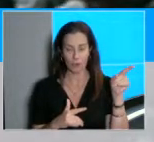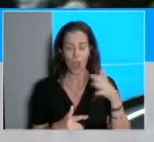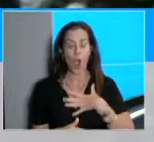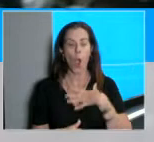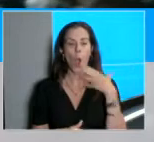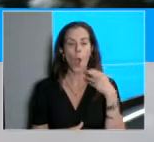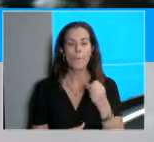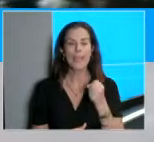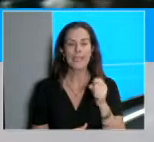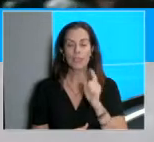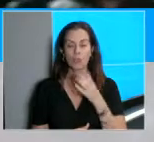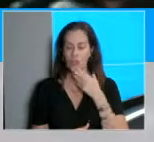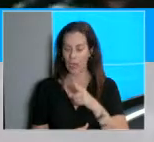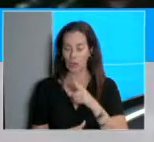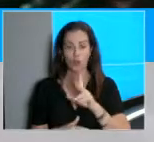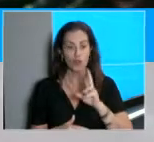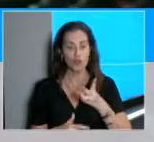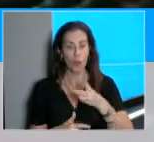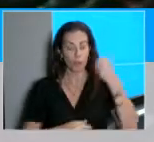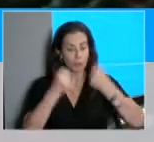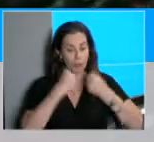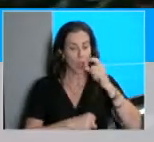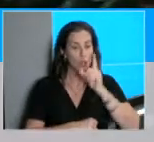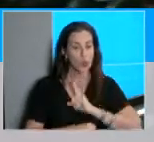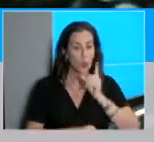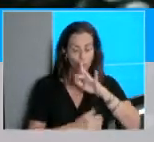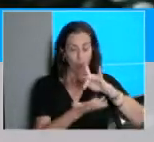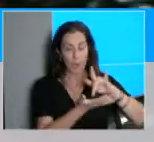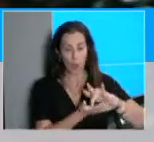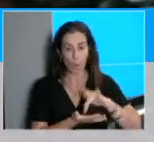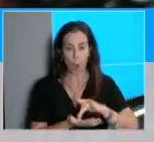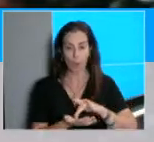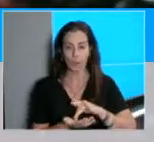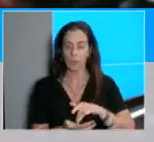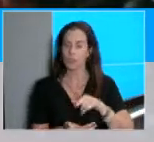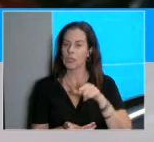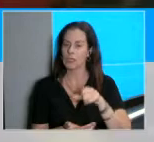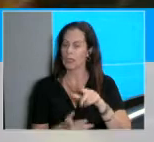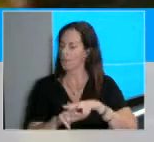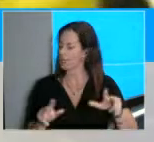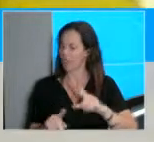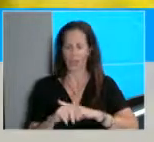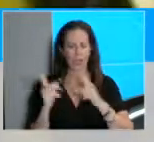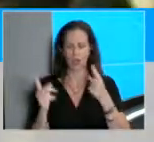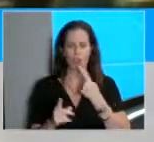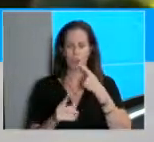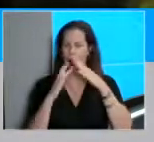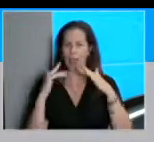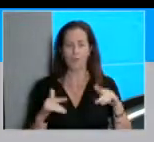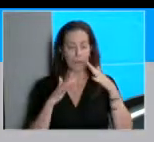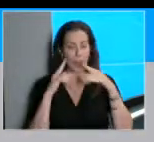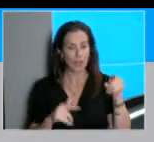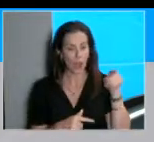התעוזה והיומניות של ישראל לתקוף שוב ושוב בסוריה ובאזורים אחרים, היא מציאות אחרת שמדברים על הזירה הלבנונית.